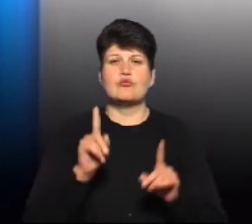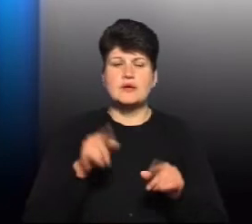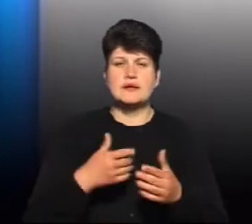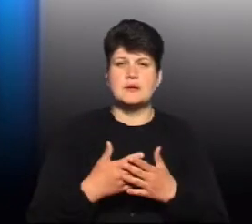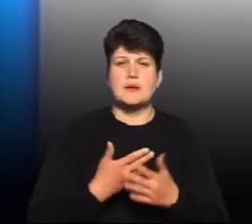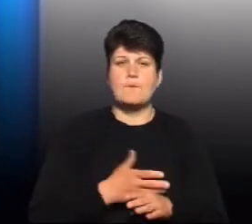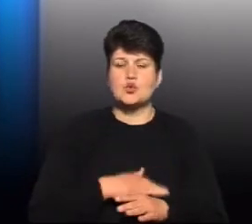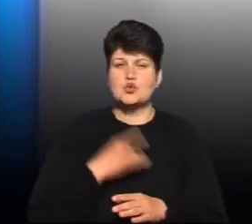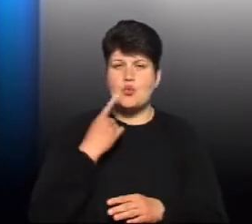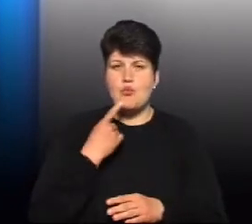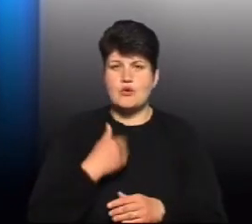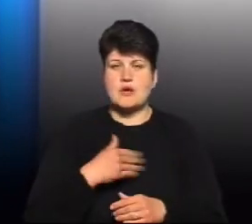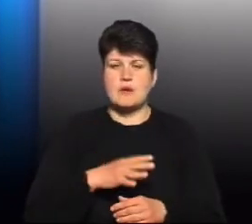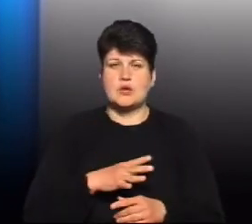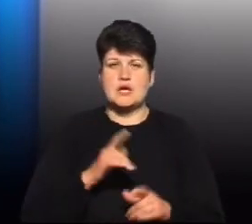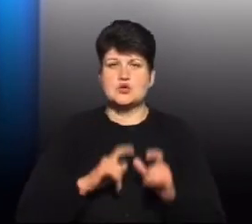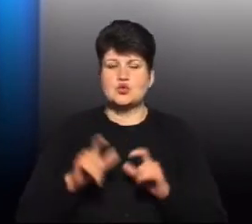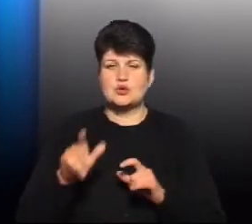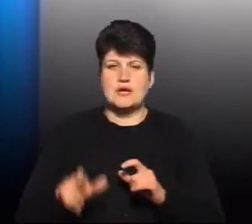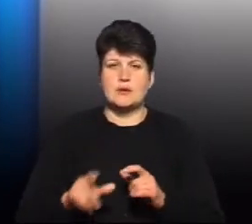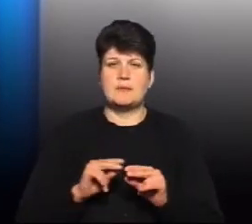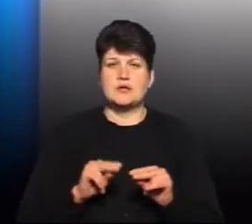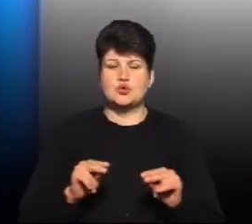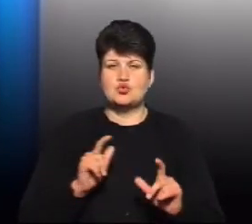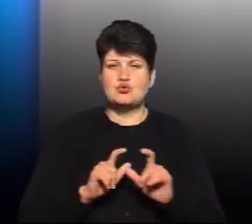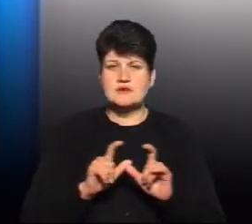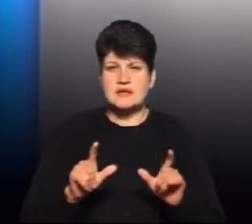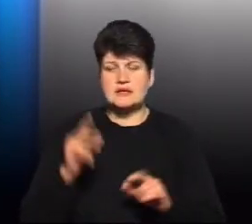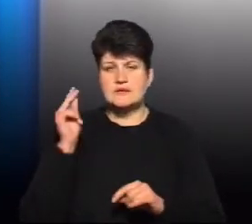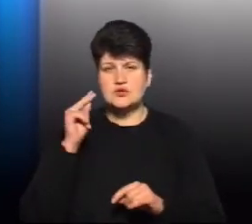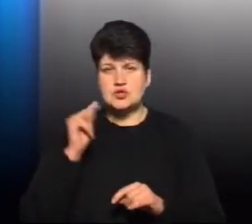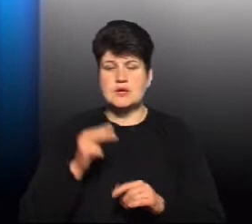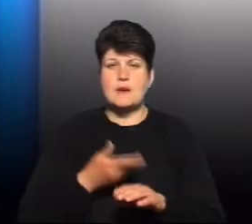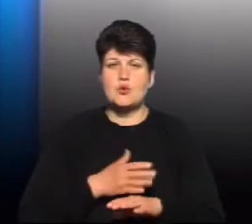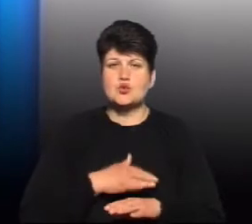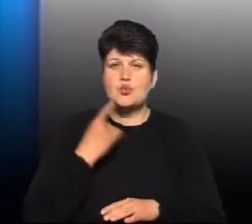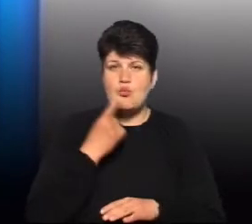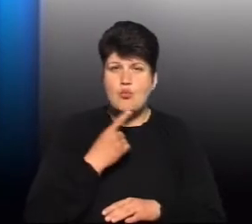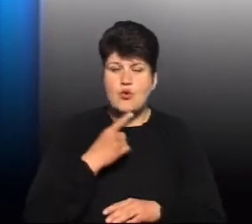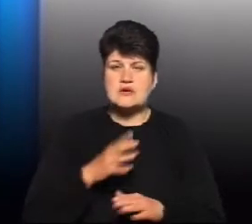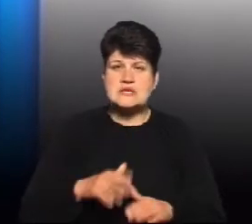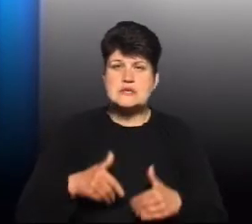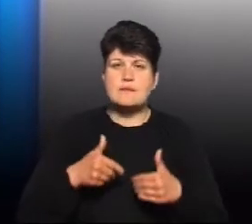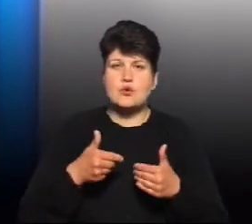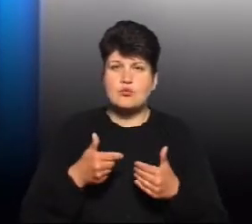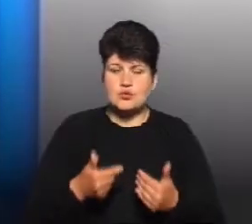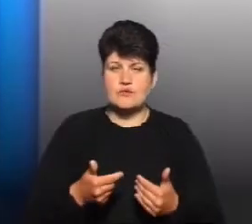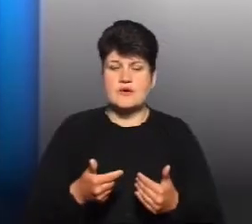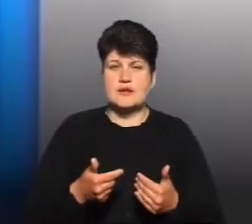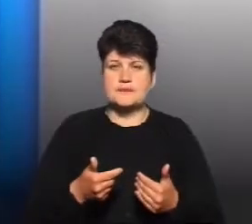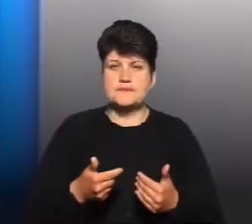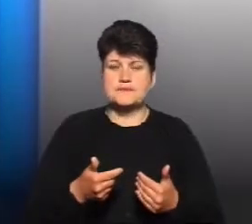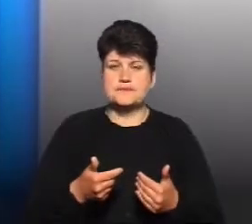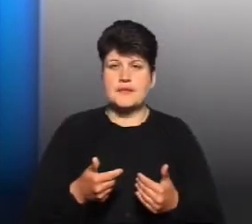була студенткою педагогічного університету, де вивчала безпосередньо польську мову, і запропонувала, що я